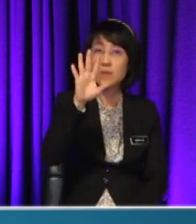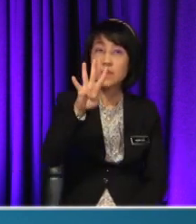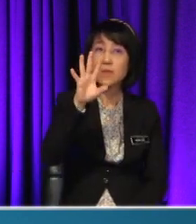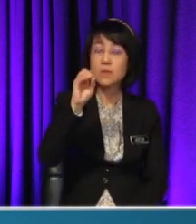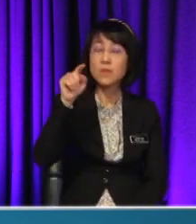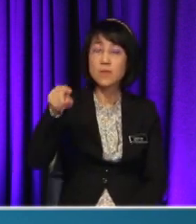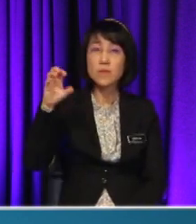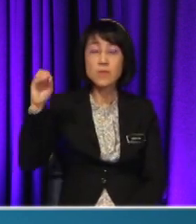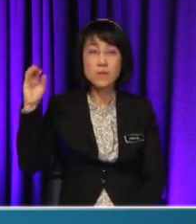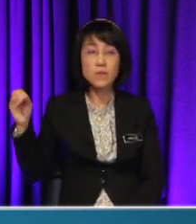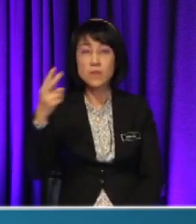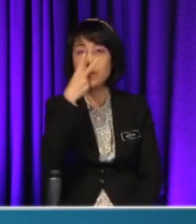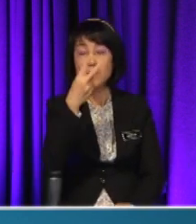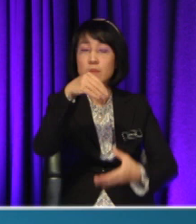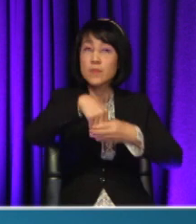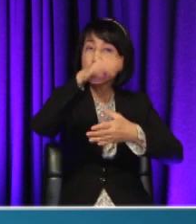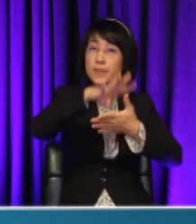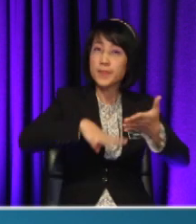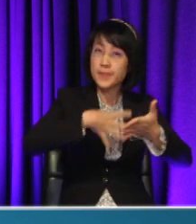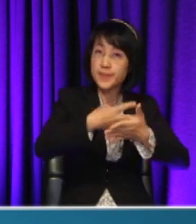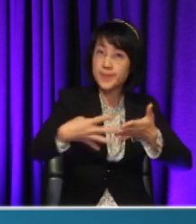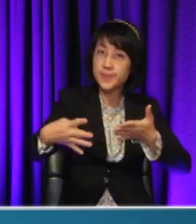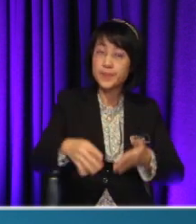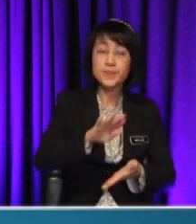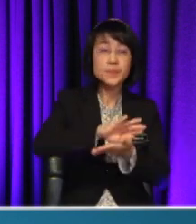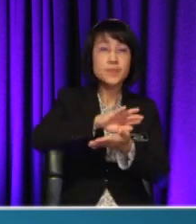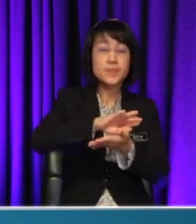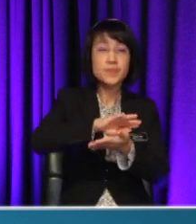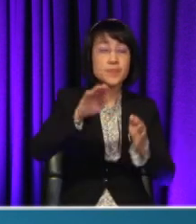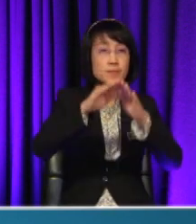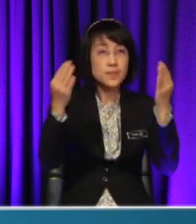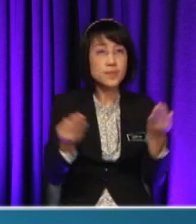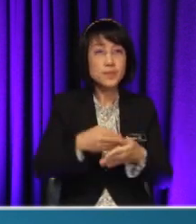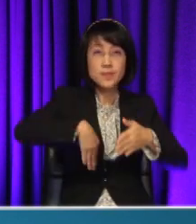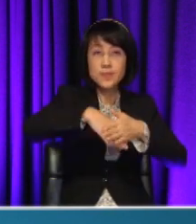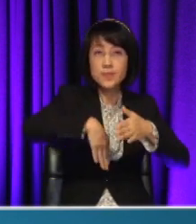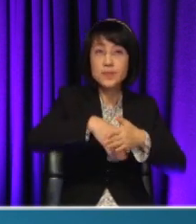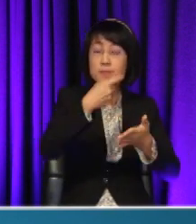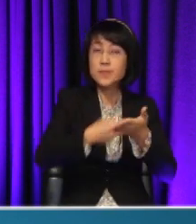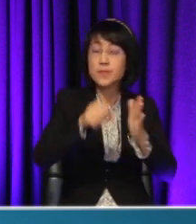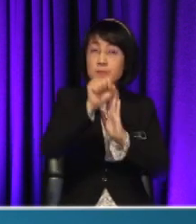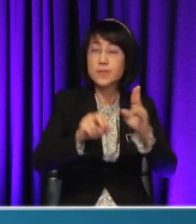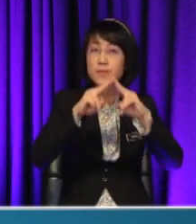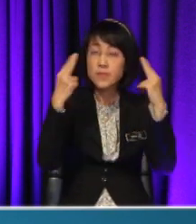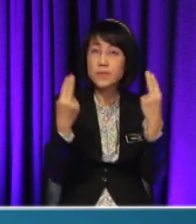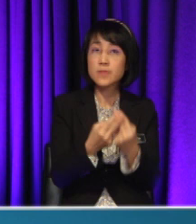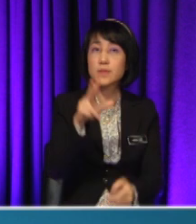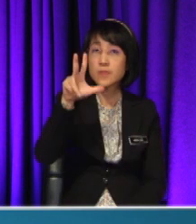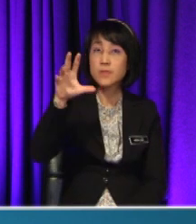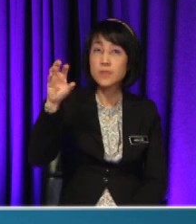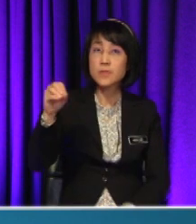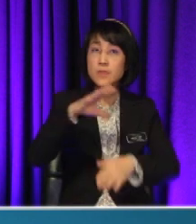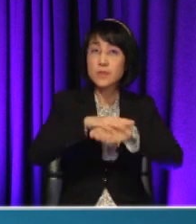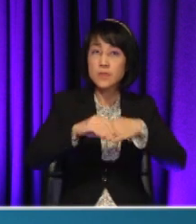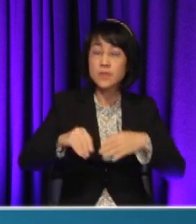jadi kalau kita tengok dalam jadwal yaitu kuantita Peni bola sepak tuh harga seuniknya adalah 30 ringgit 50